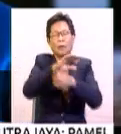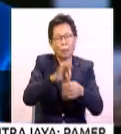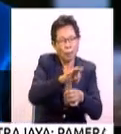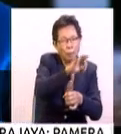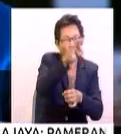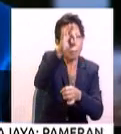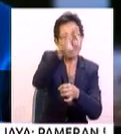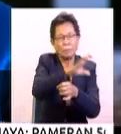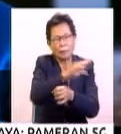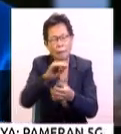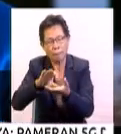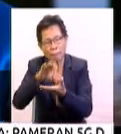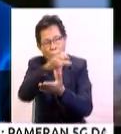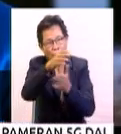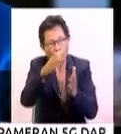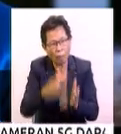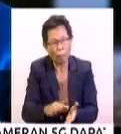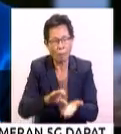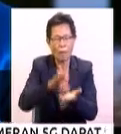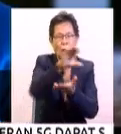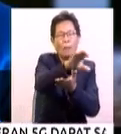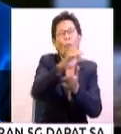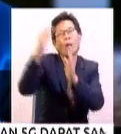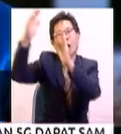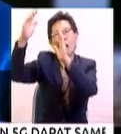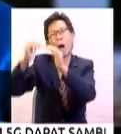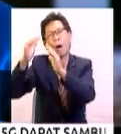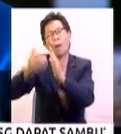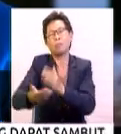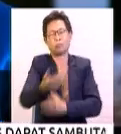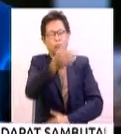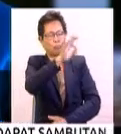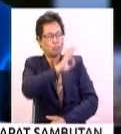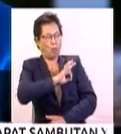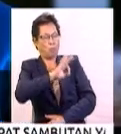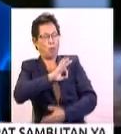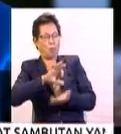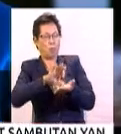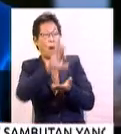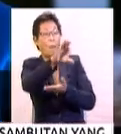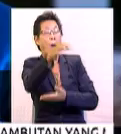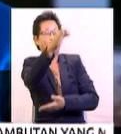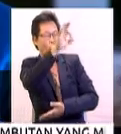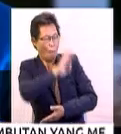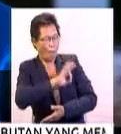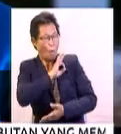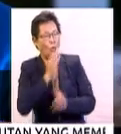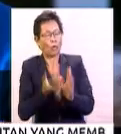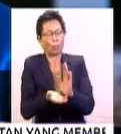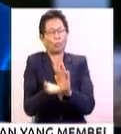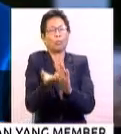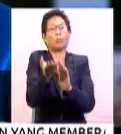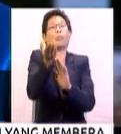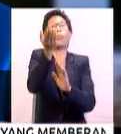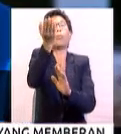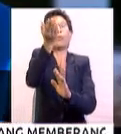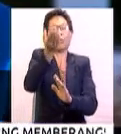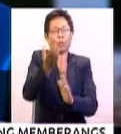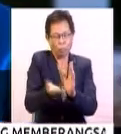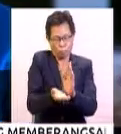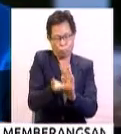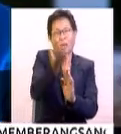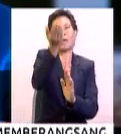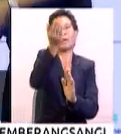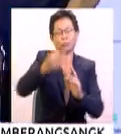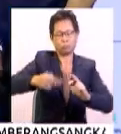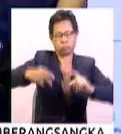para pelabur yang mengharapkan pulangan pelaburan untuk meningkatkan kualiti hidup